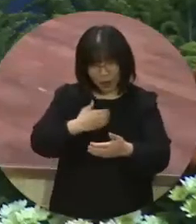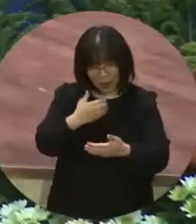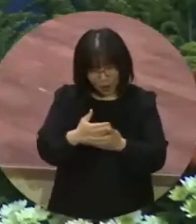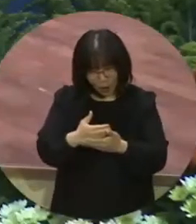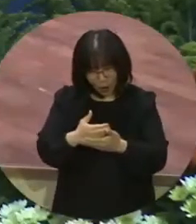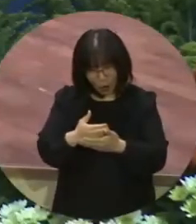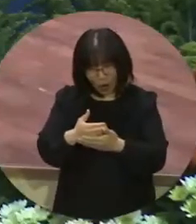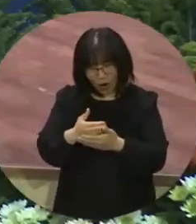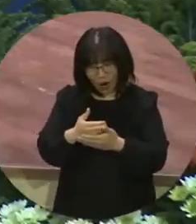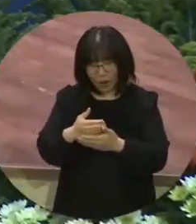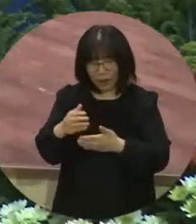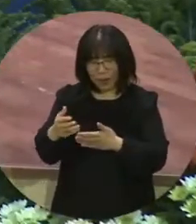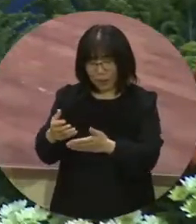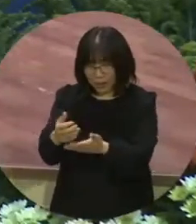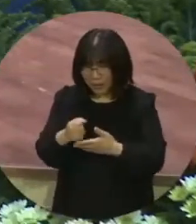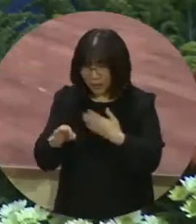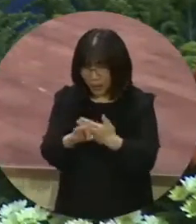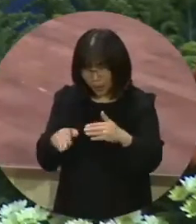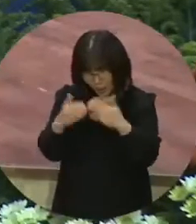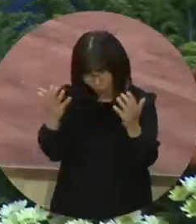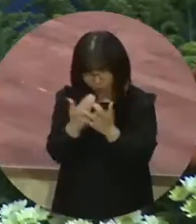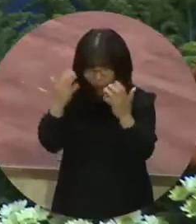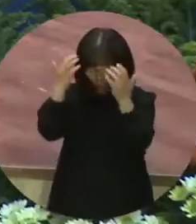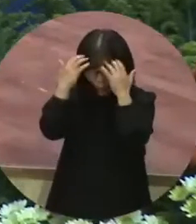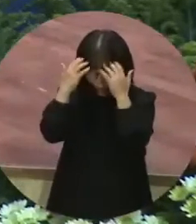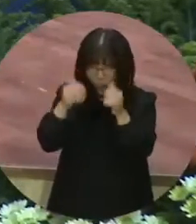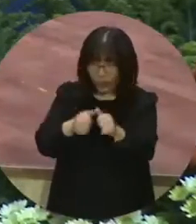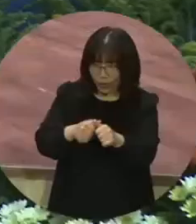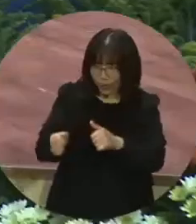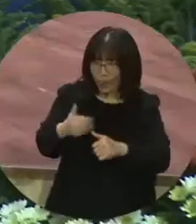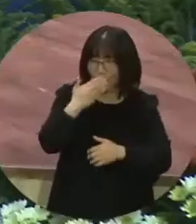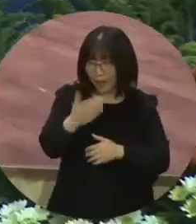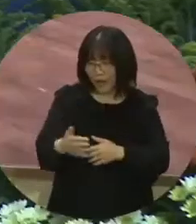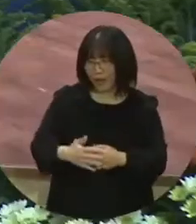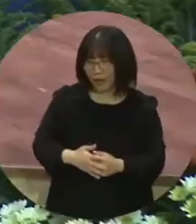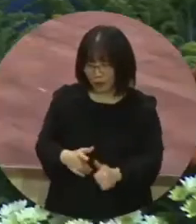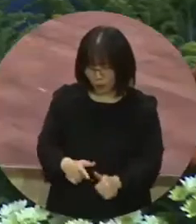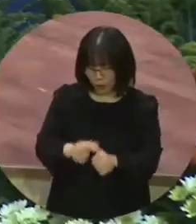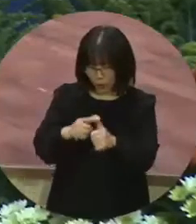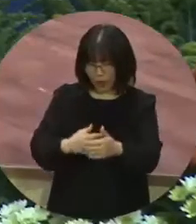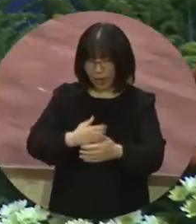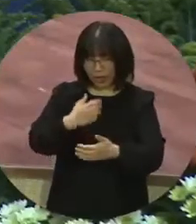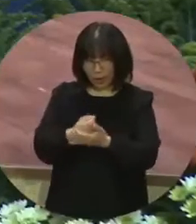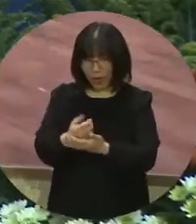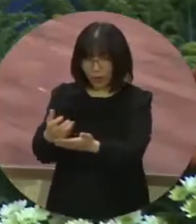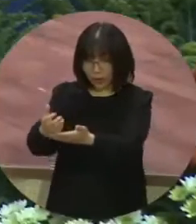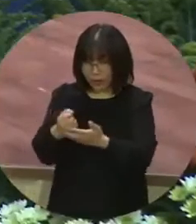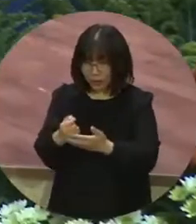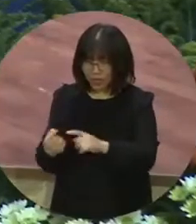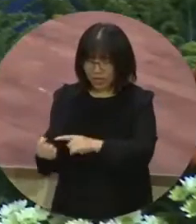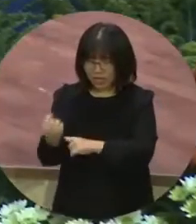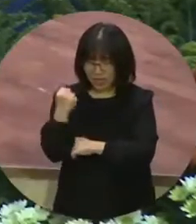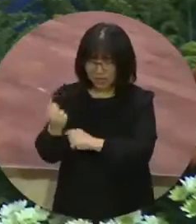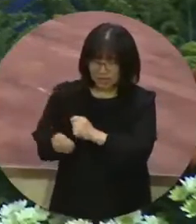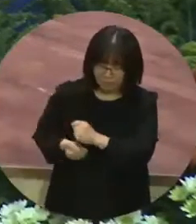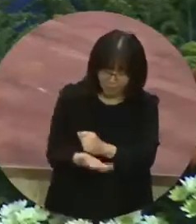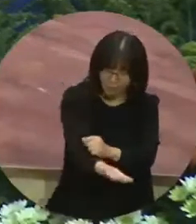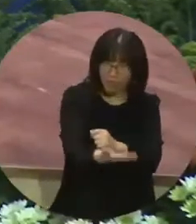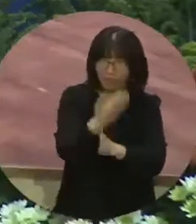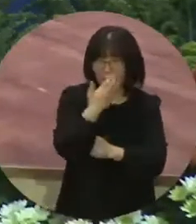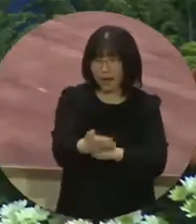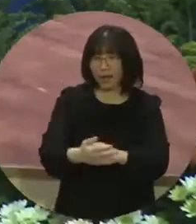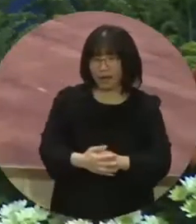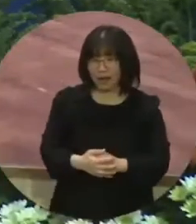모든 것 다 넘어설 수 있어요. 구원의 감격 있는 사람은요 영적 영향력이 입혀요. 다른 사람이 영향이